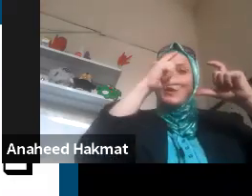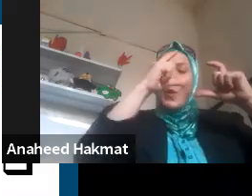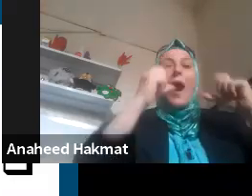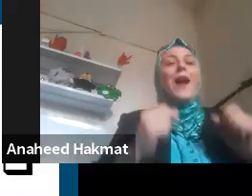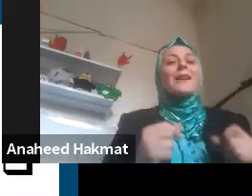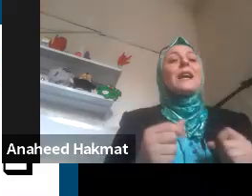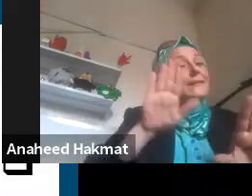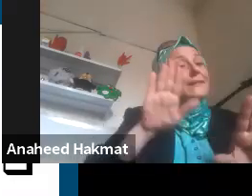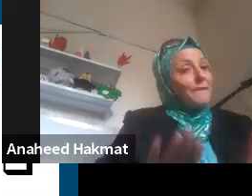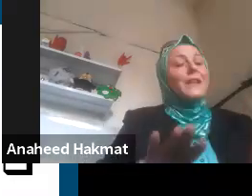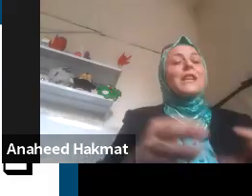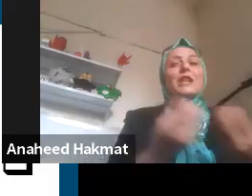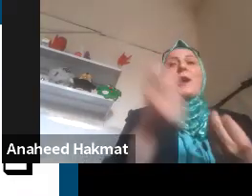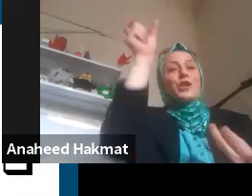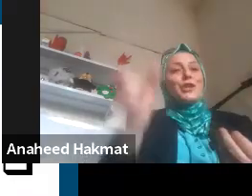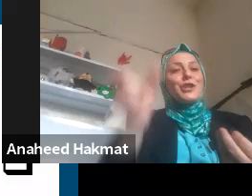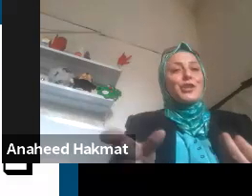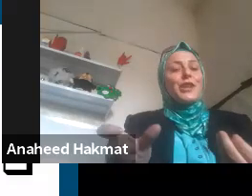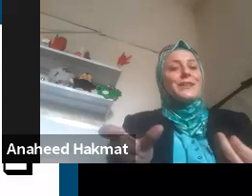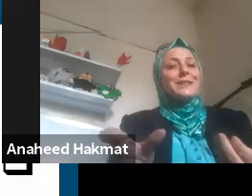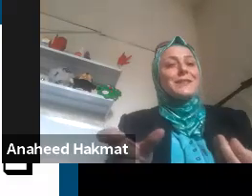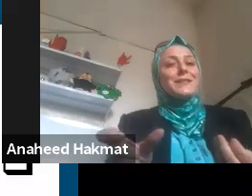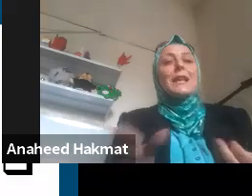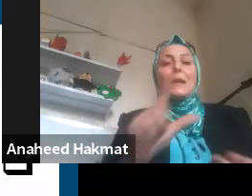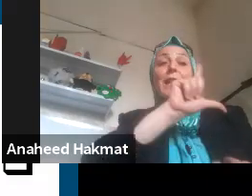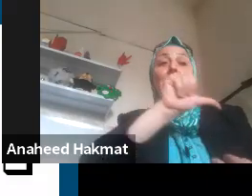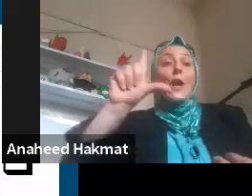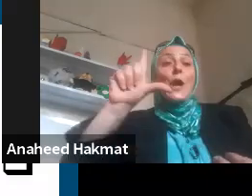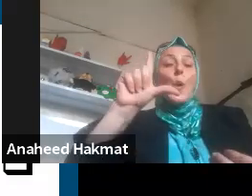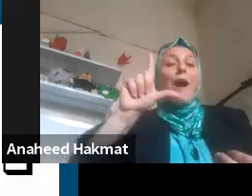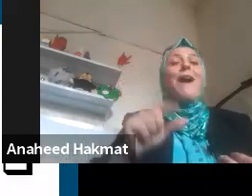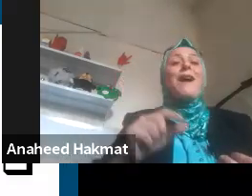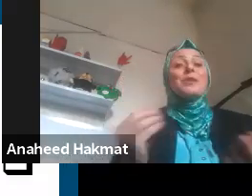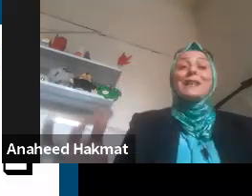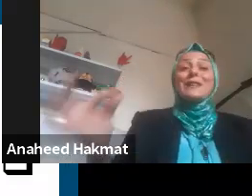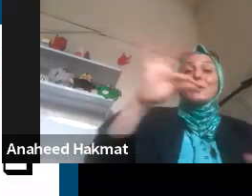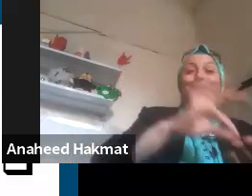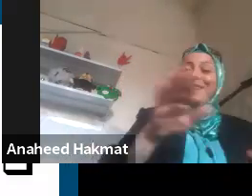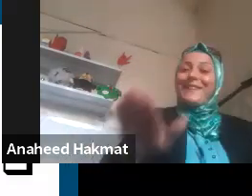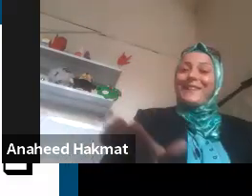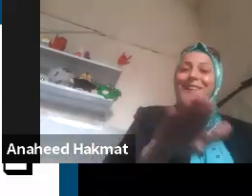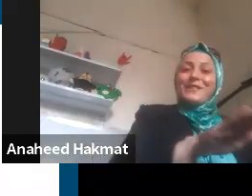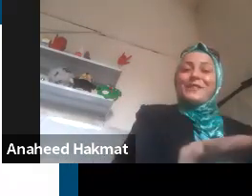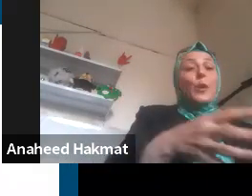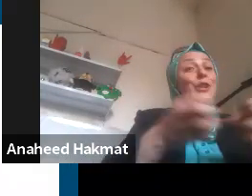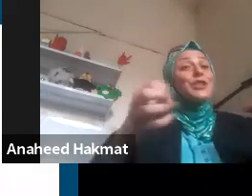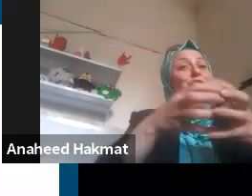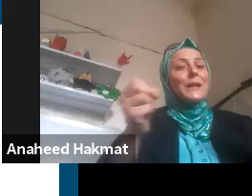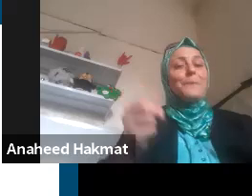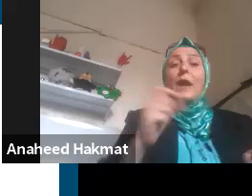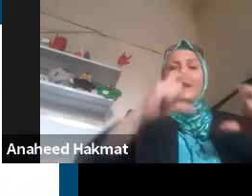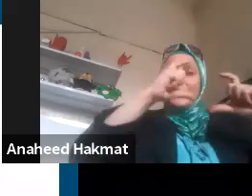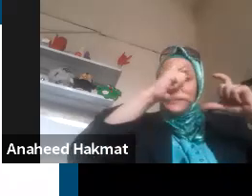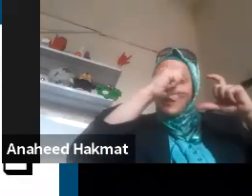حدا عم يستخدم الساين لانجويج كرمال كل الأولاد تكون عم توصل لهم التفسير. في عنا صور إذا كمان